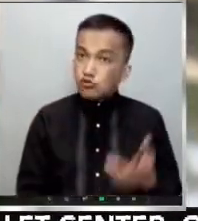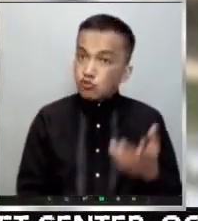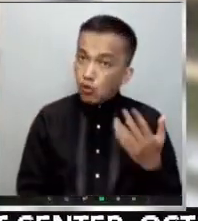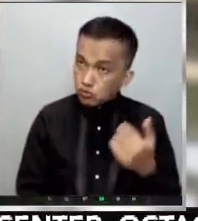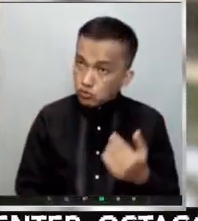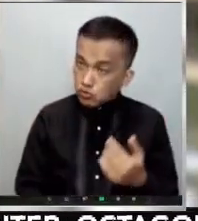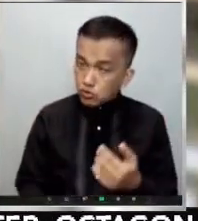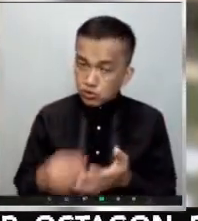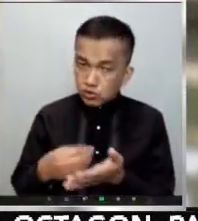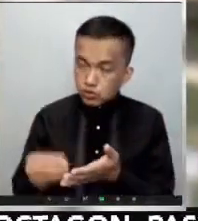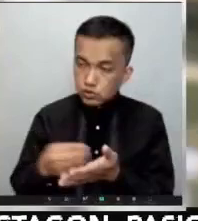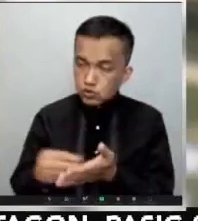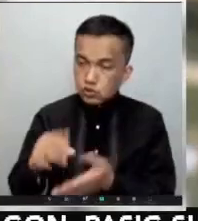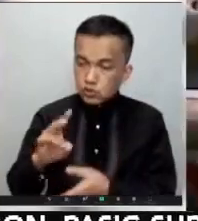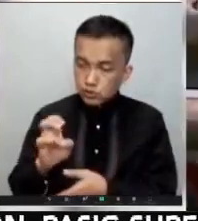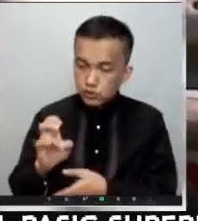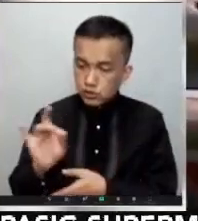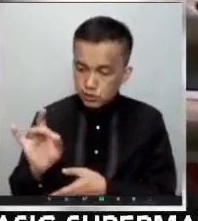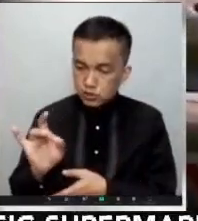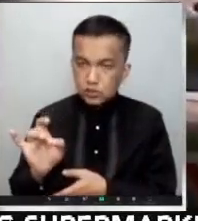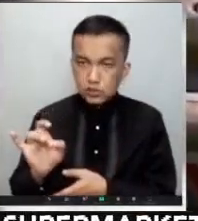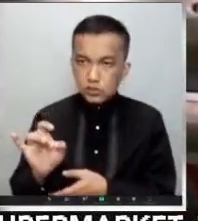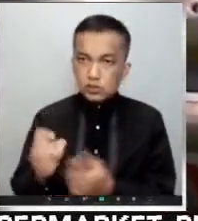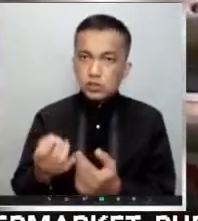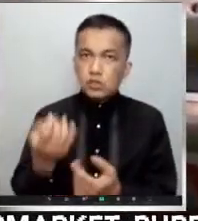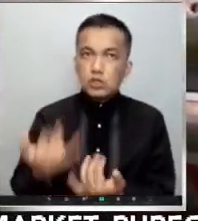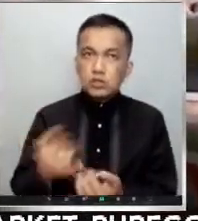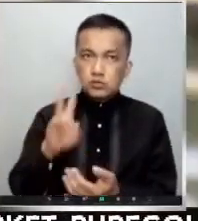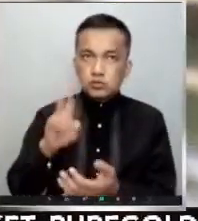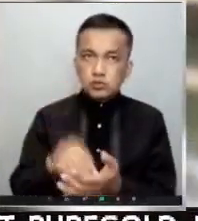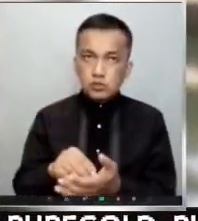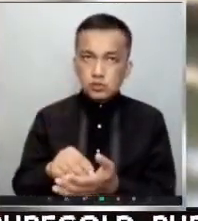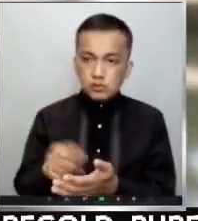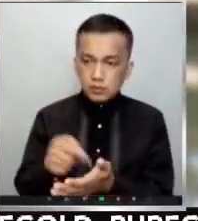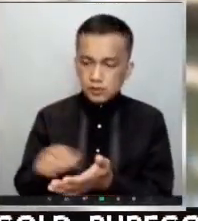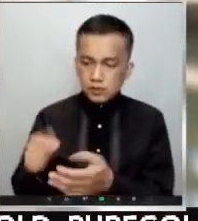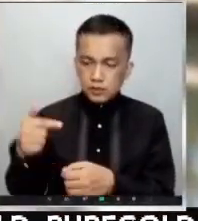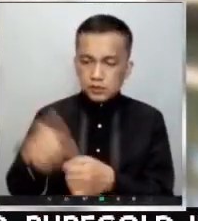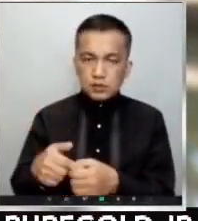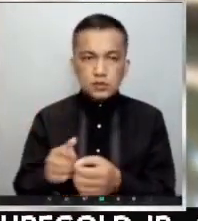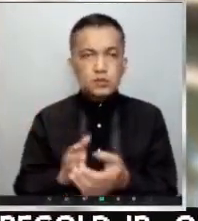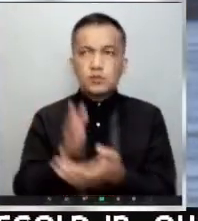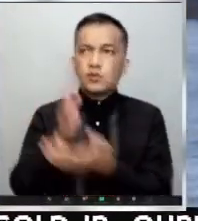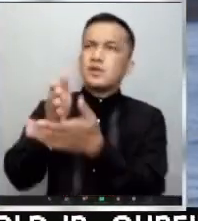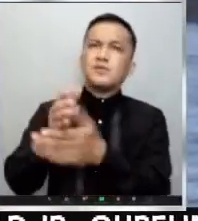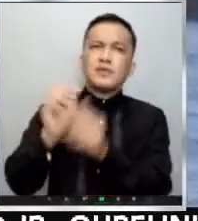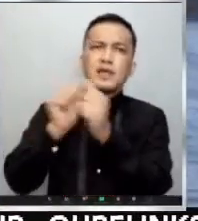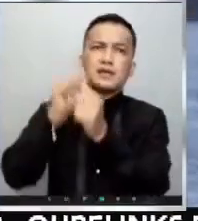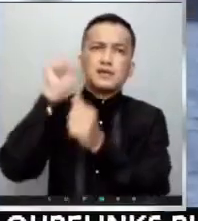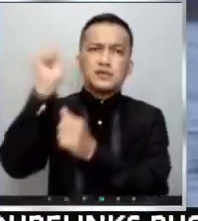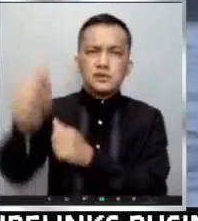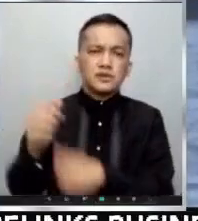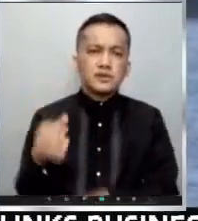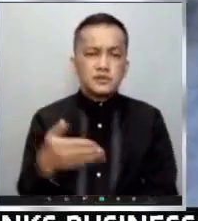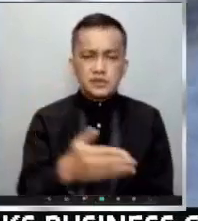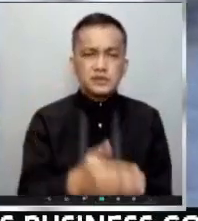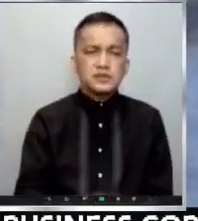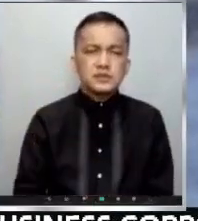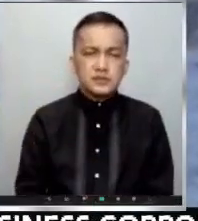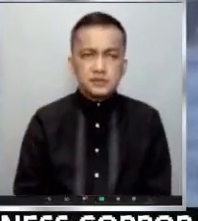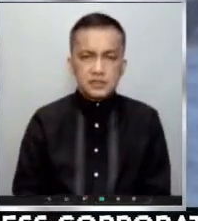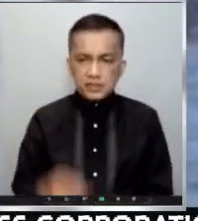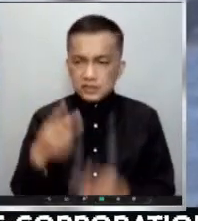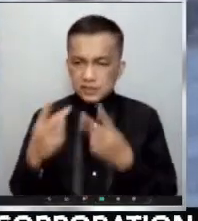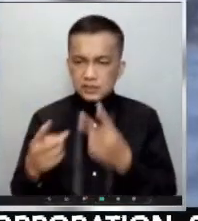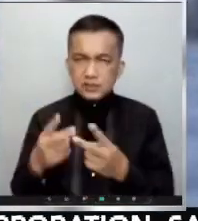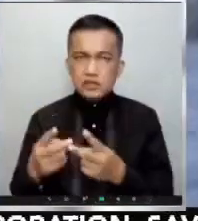700, 800, ngayon 2,000 na ang gagastos sa gasolina. Nandun na sa malayo na yung isda. Tingin niya may kinalaman ito sa